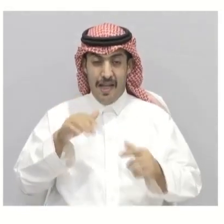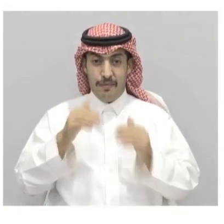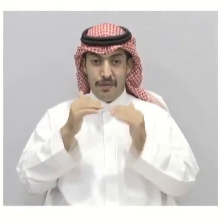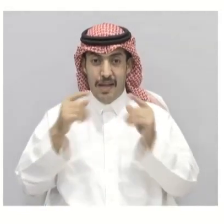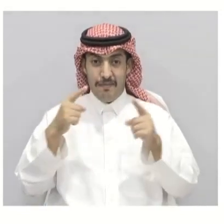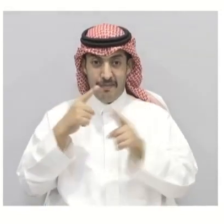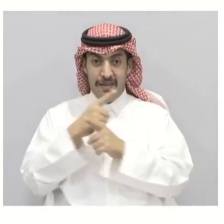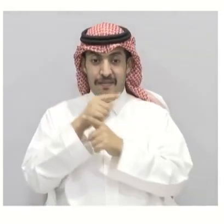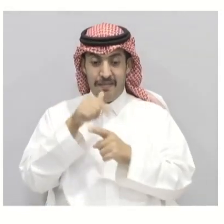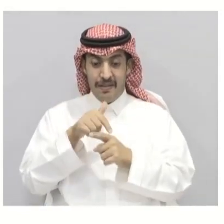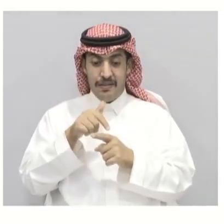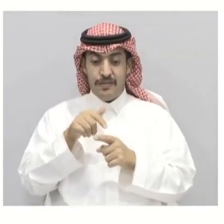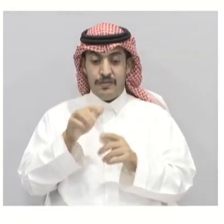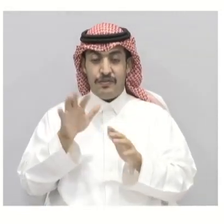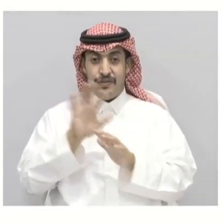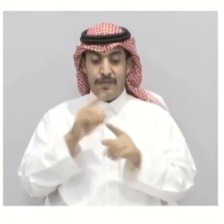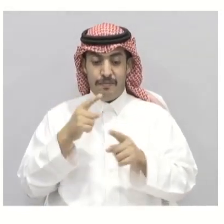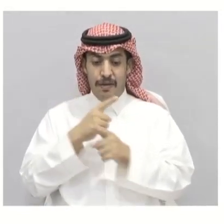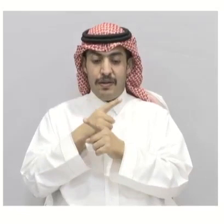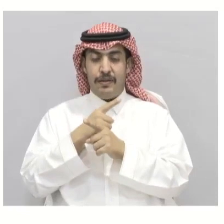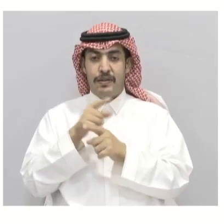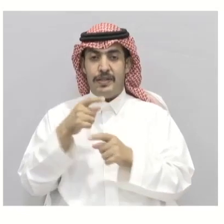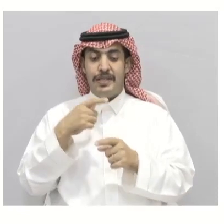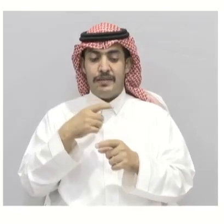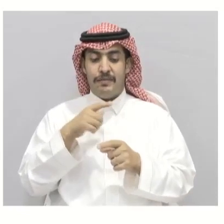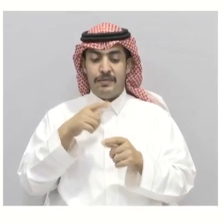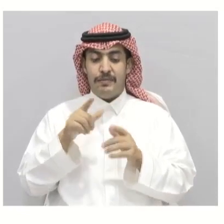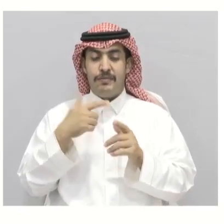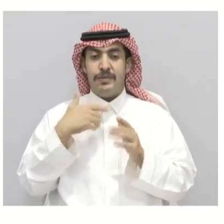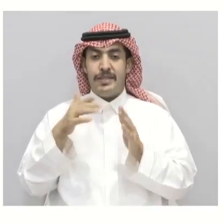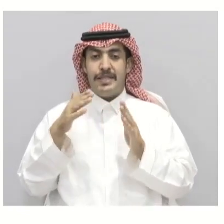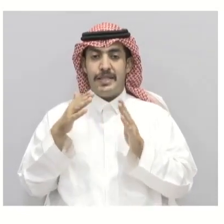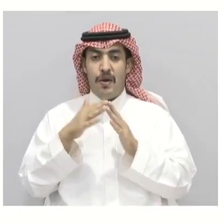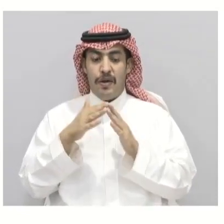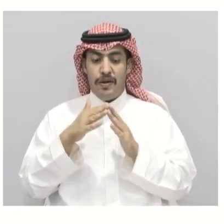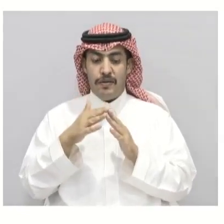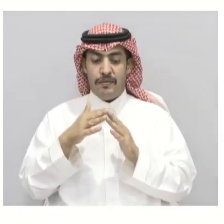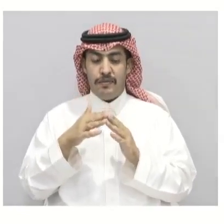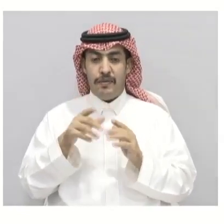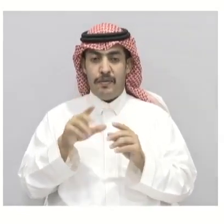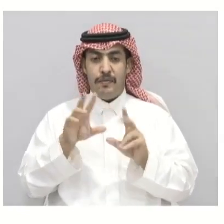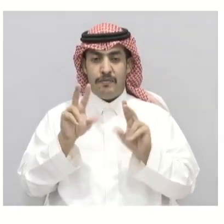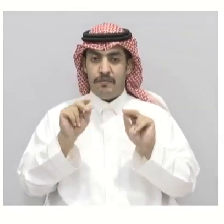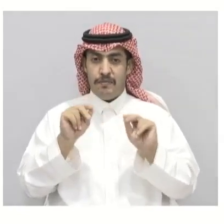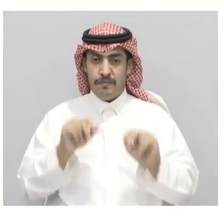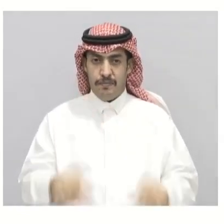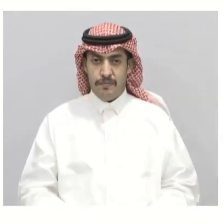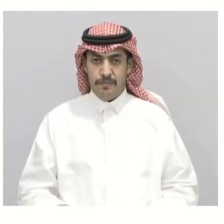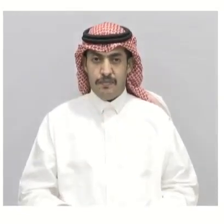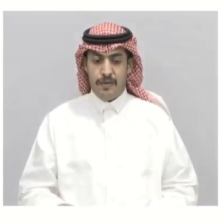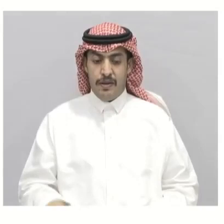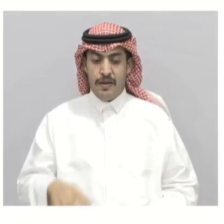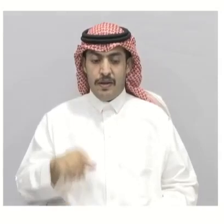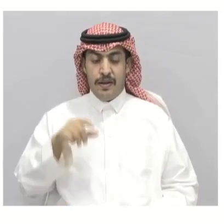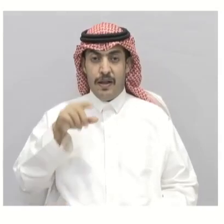تدين المستقيمين شكلوا معا زوايا احسنتم زوايا متقابله يقول